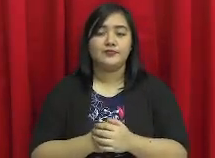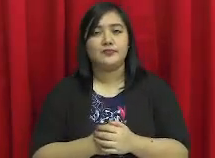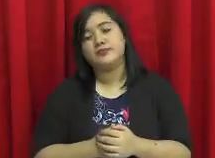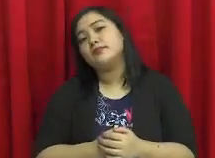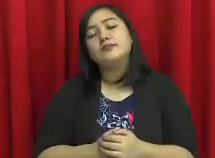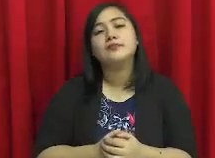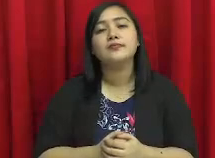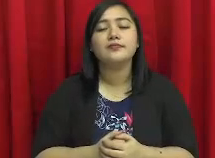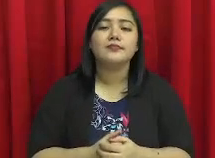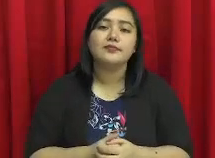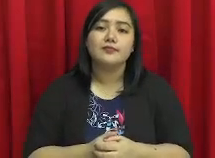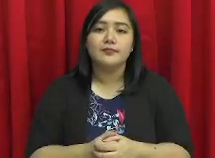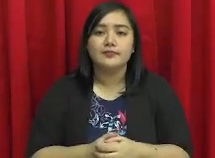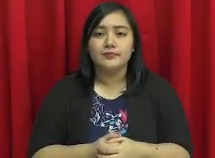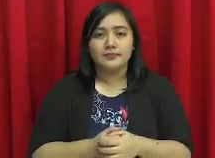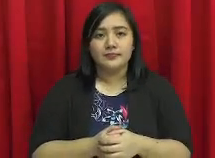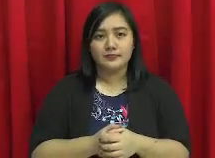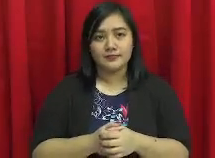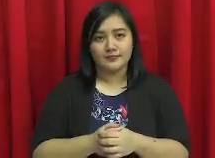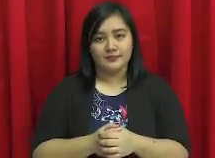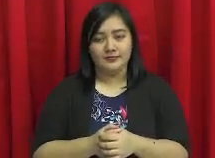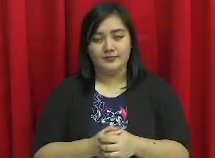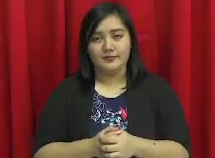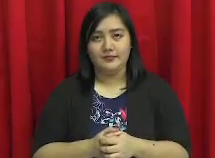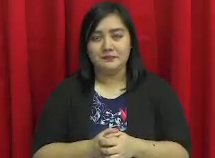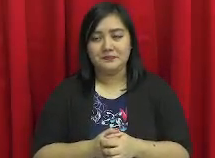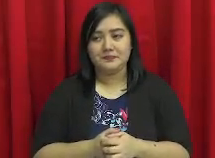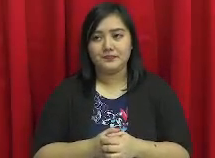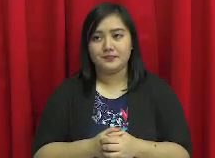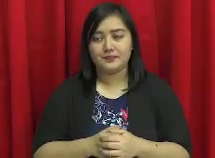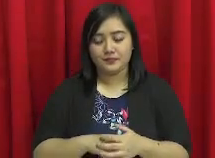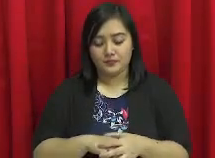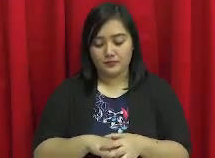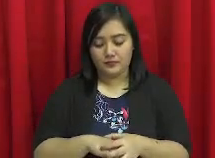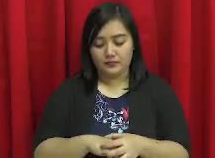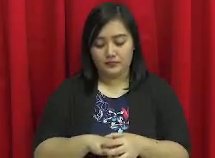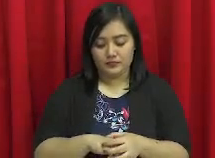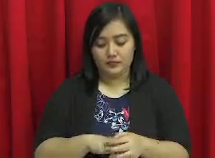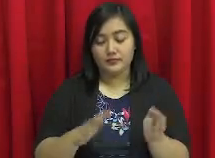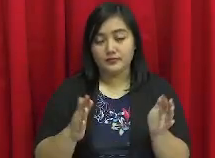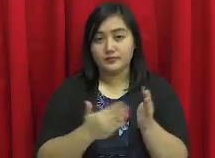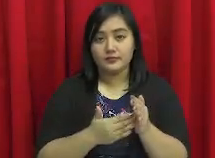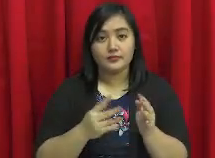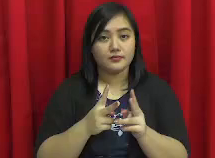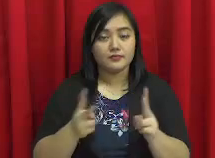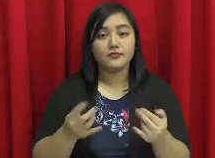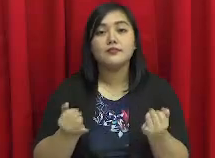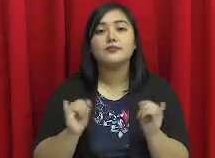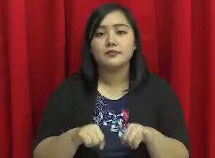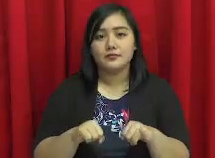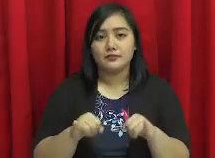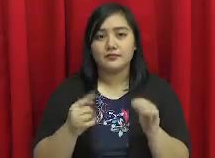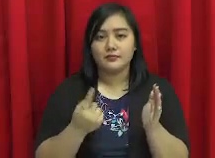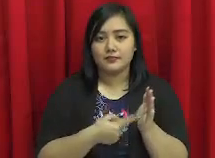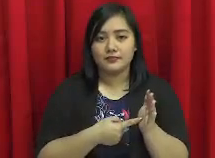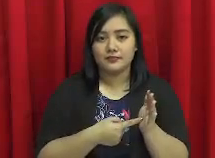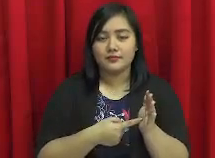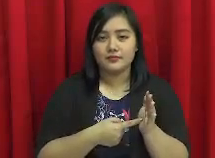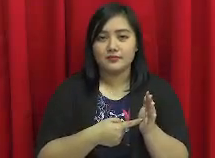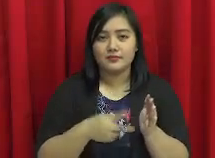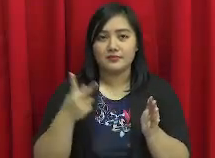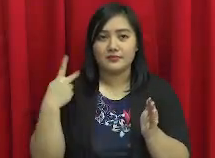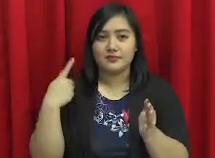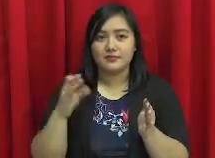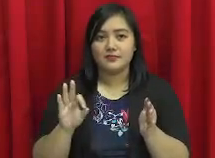brethren. Now, sabi ko nga po sa inyo na mga kapatid, napaka-importante nito. You see, sabi nga ni Sir Tito,